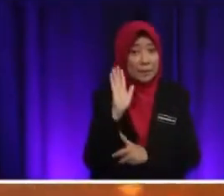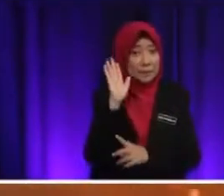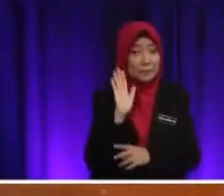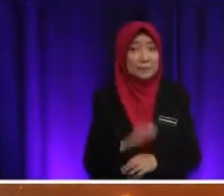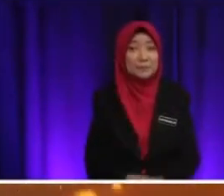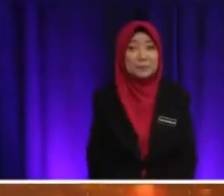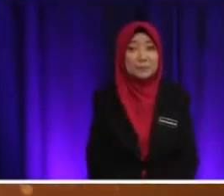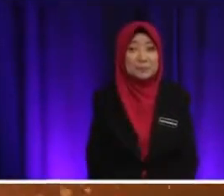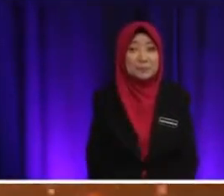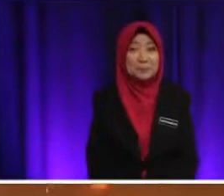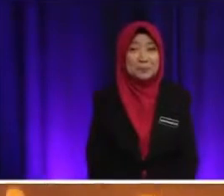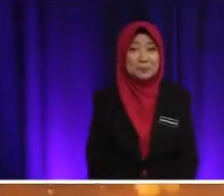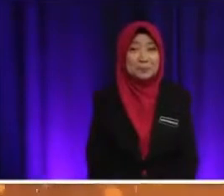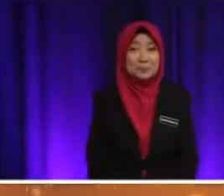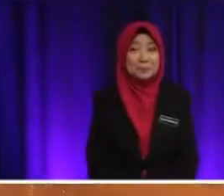dia?